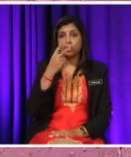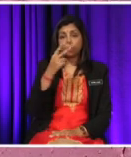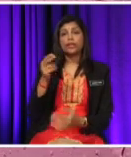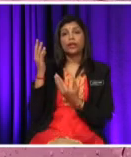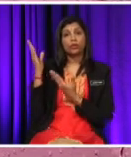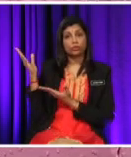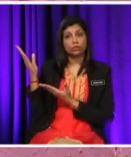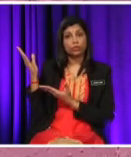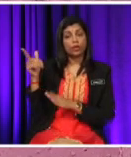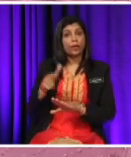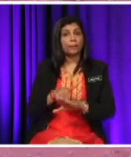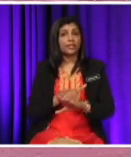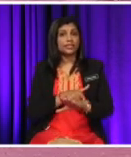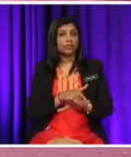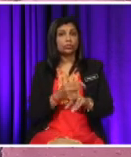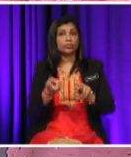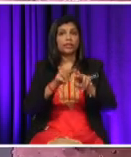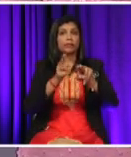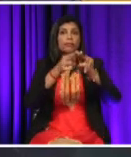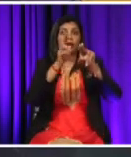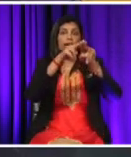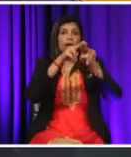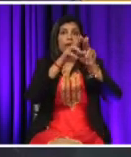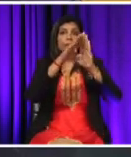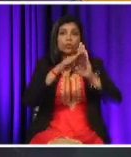udara itu berkurang ke bertambah